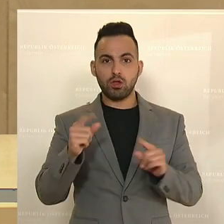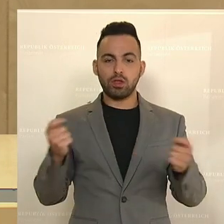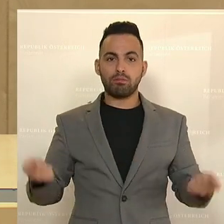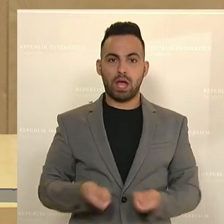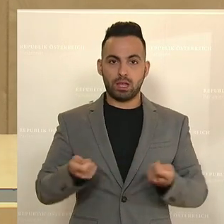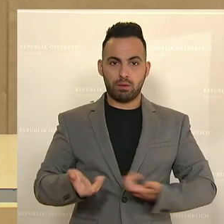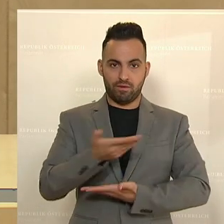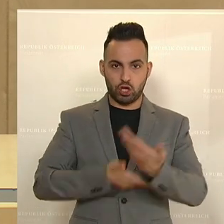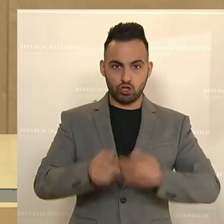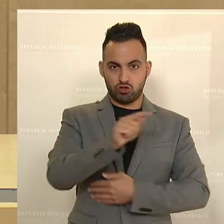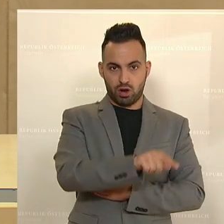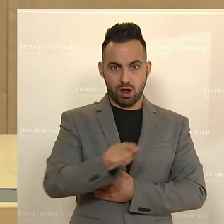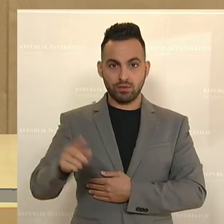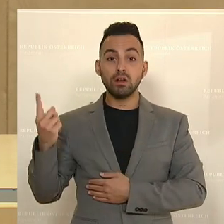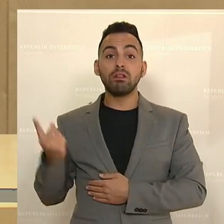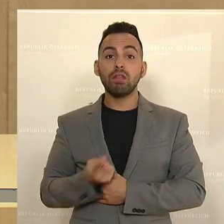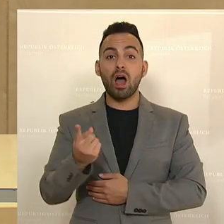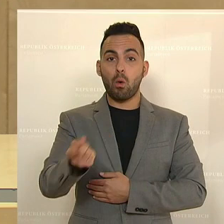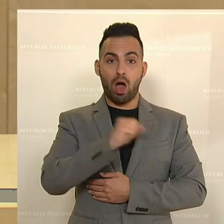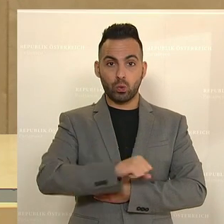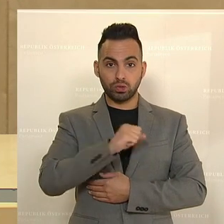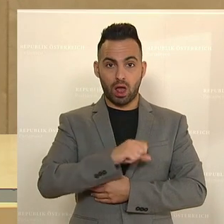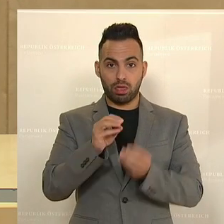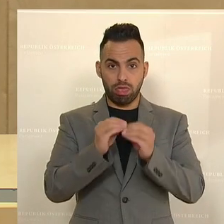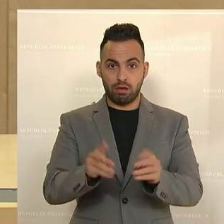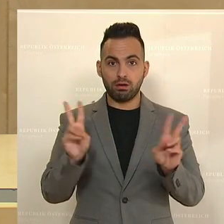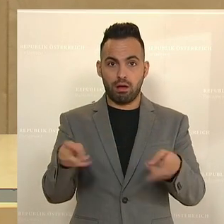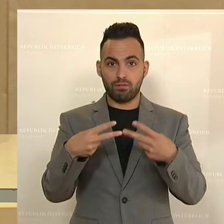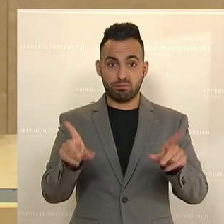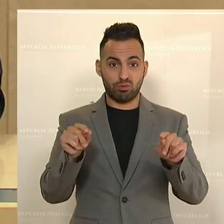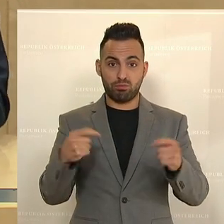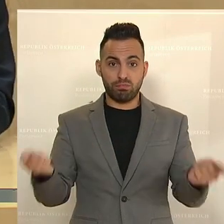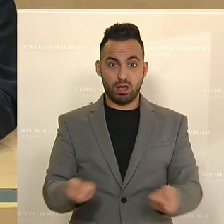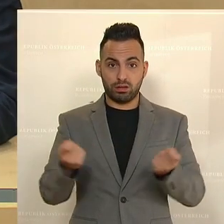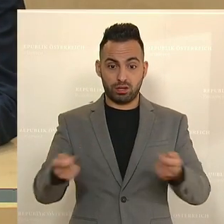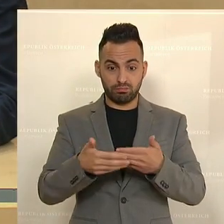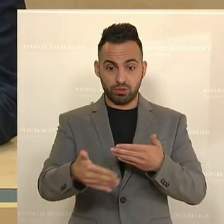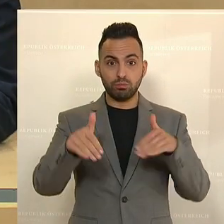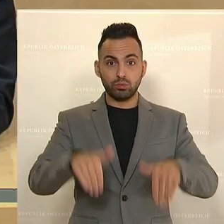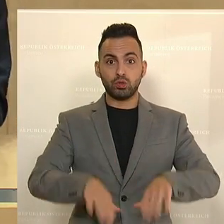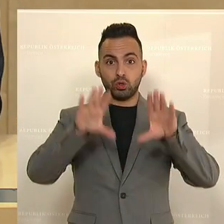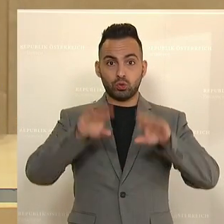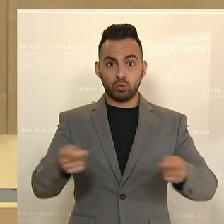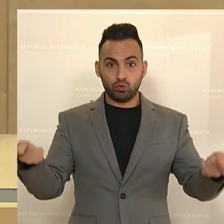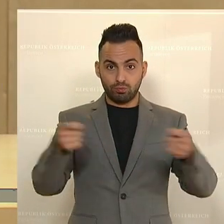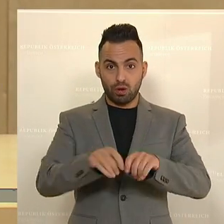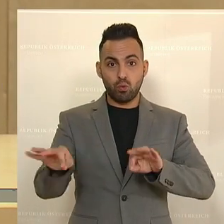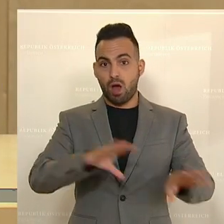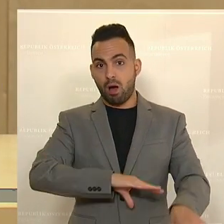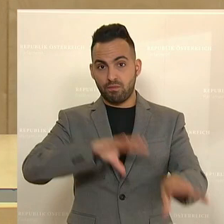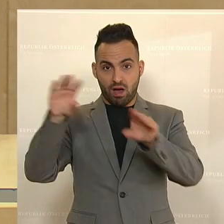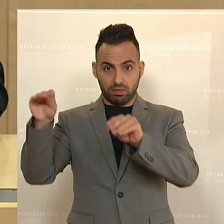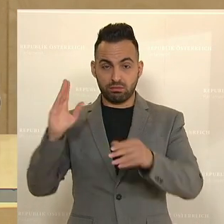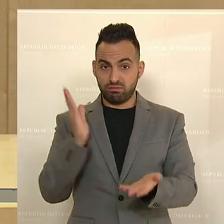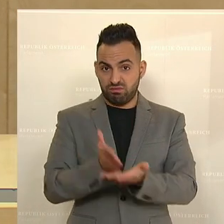Wirtschaftsbetriebe auf Dauer nicht aushalten. Unsere Betriebe werden entweder zusperren oder abwandern. Das wird einfach das Ergebnis sein.